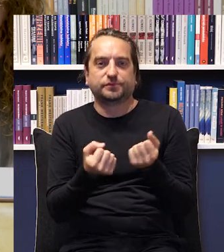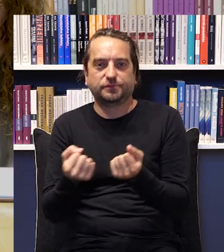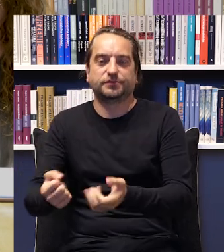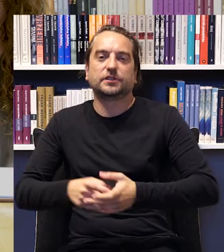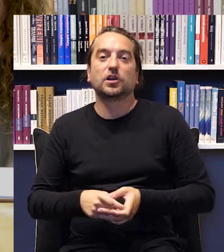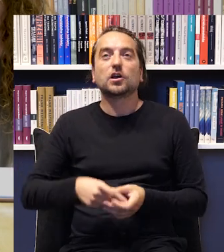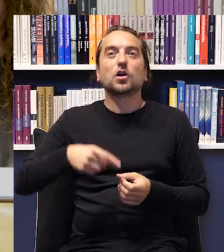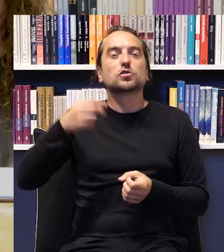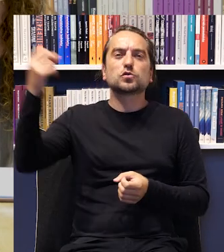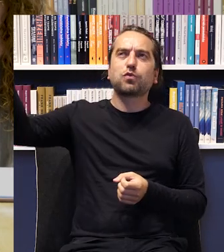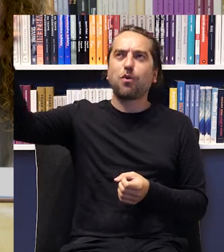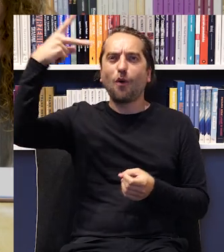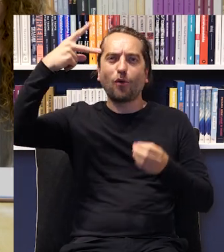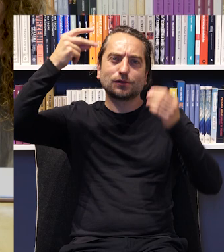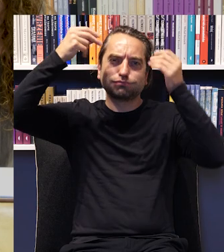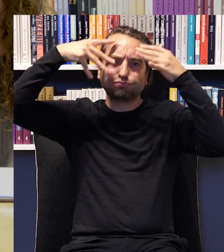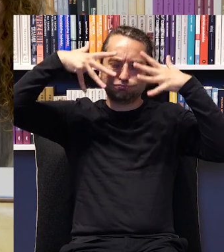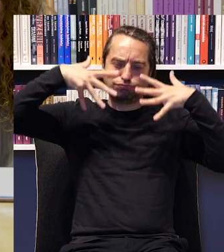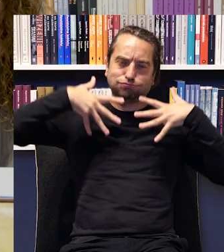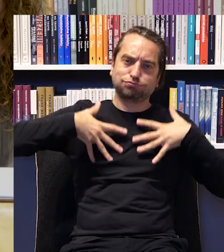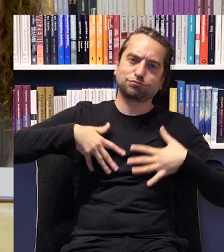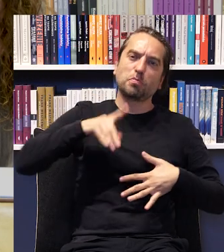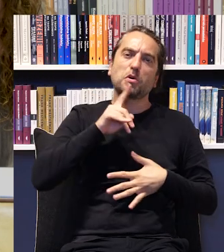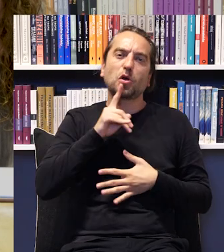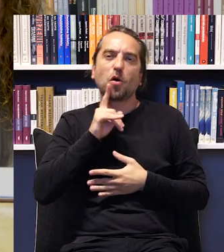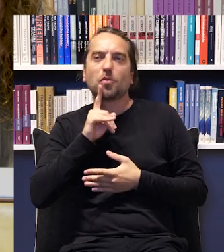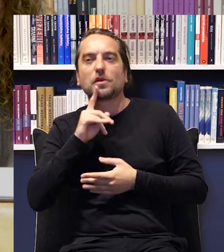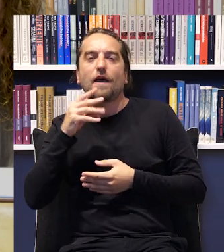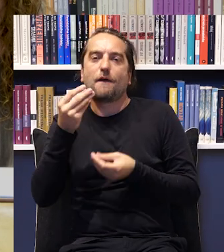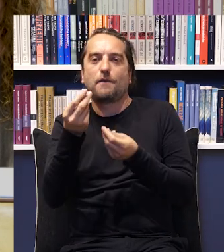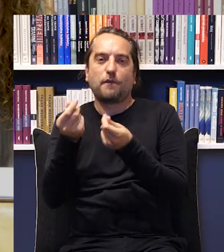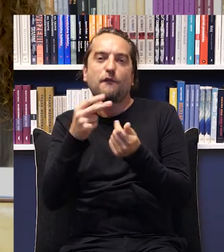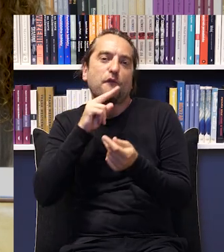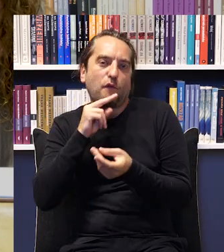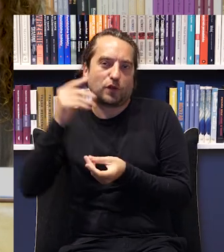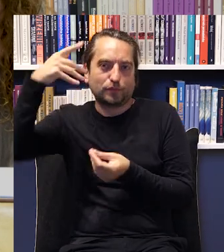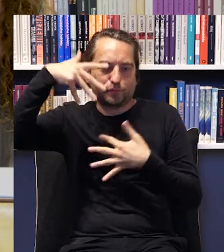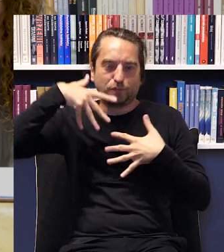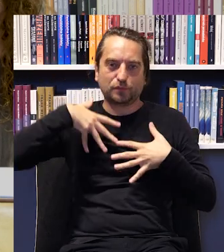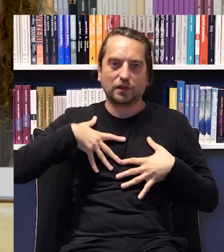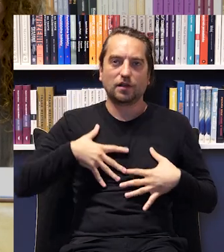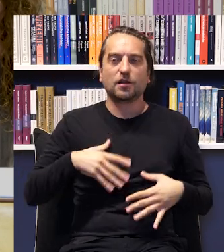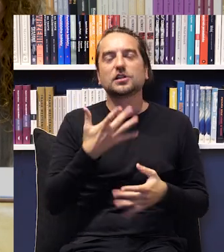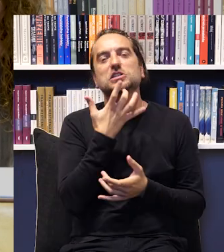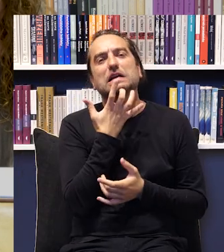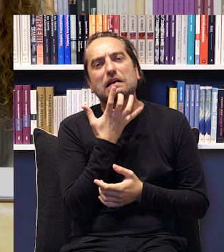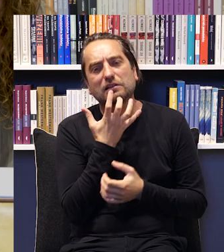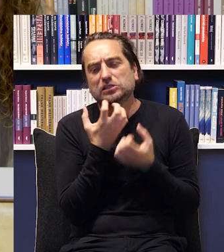leje się z nieba, jakby było w płynie. Albo czas lał się gorącym szkłem, gęsty i ciężki.